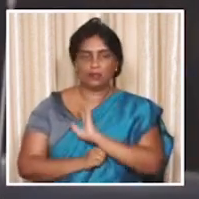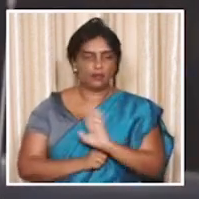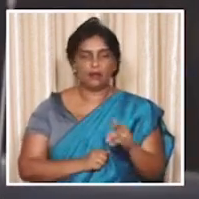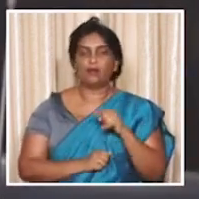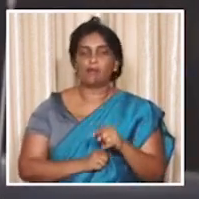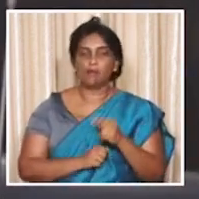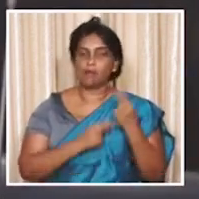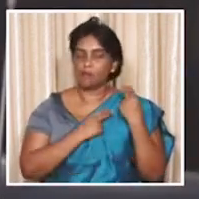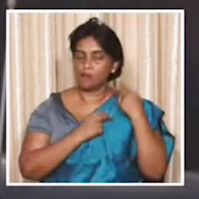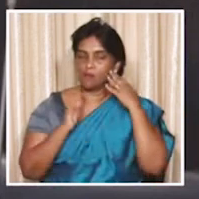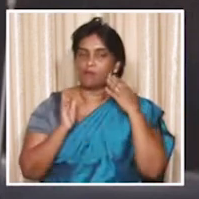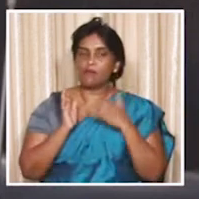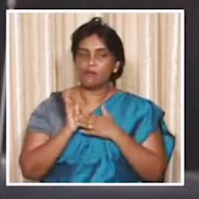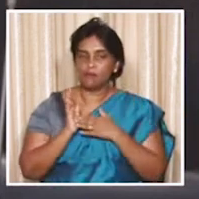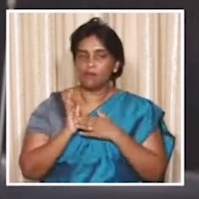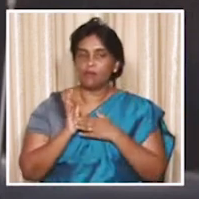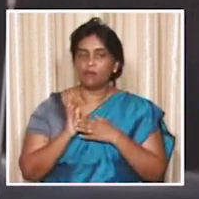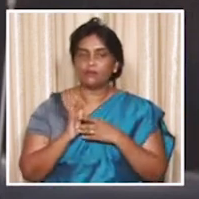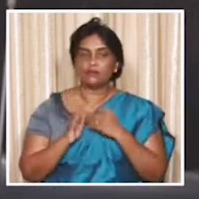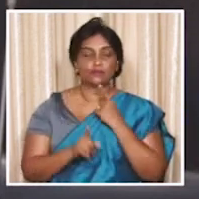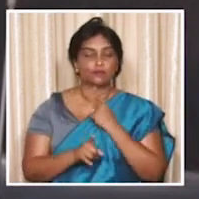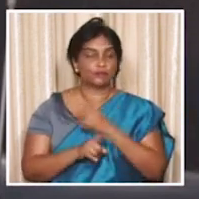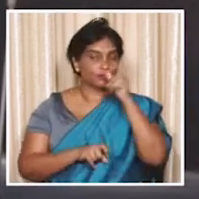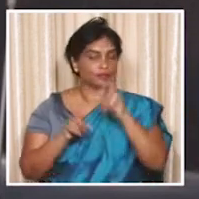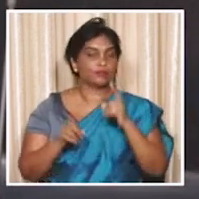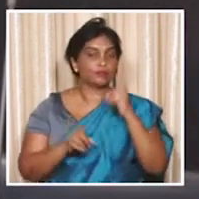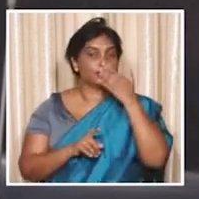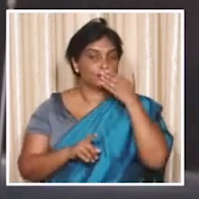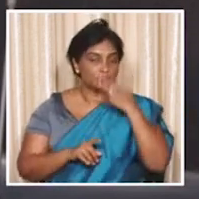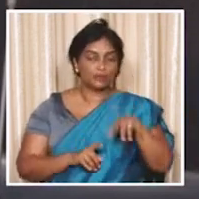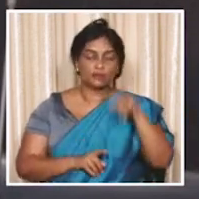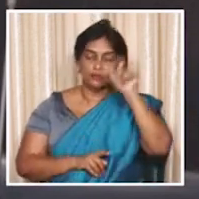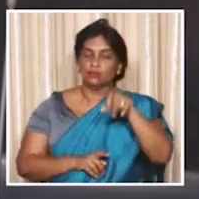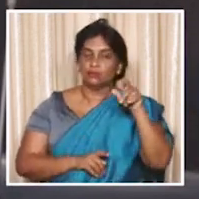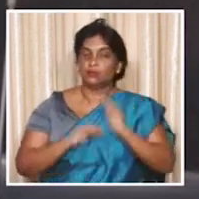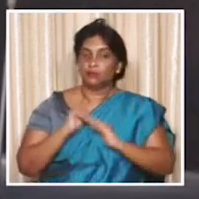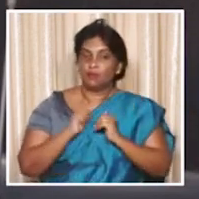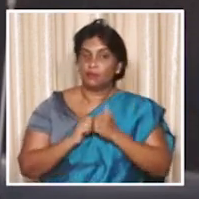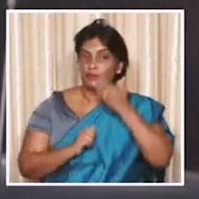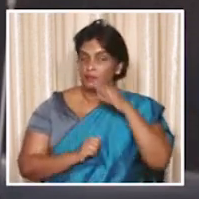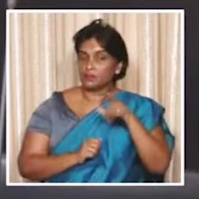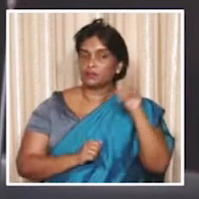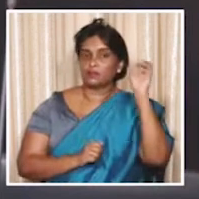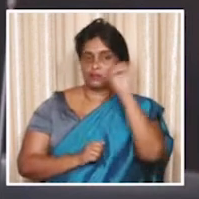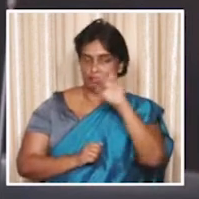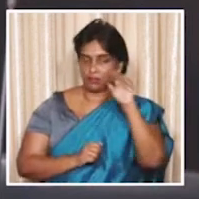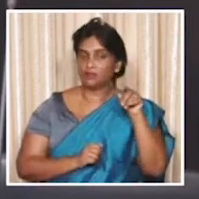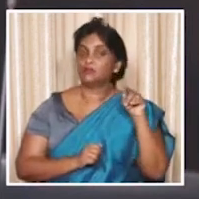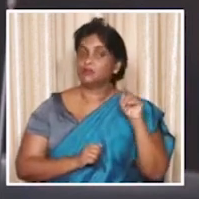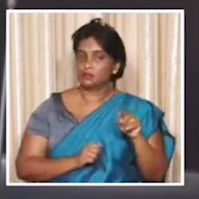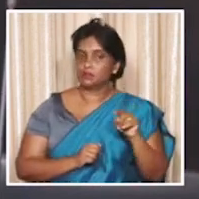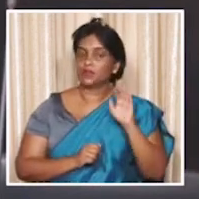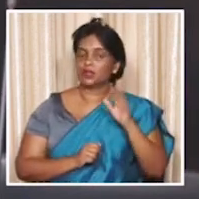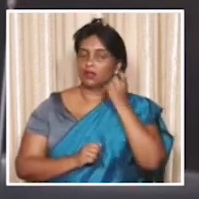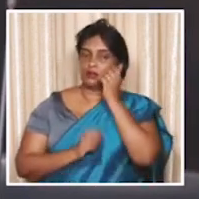ඒ විෂයානුබද්ධ ආචාර්ය මහාචාර්යවරු වැනි සුදුසුකම් ලැබපු ප්‍රායෝගික අත්දැකීම් තියෙන අය දාලා තියෙන්නේ. ඒ අය